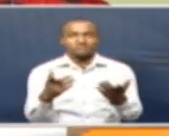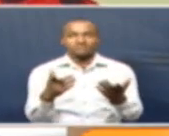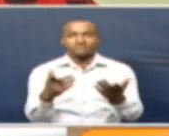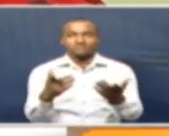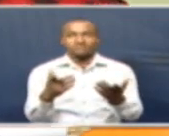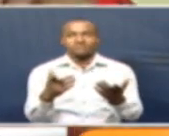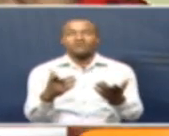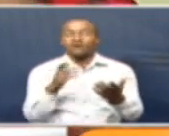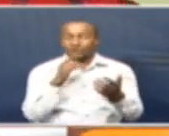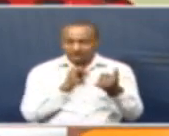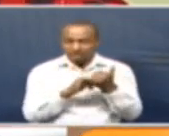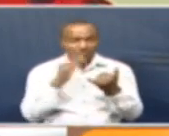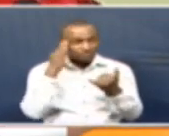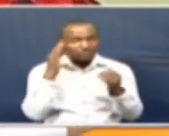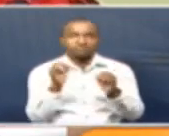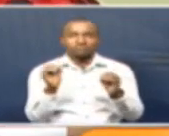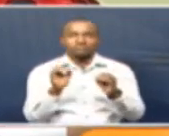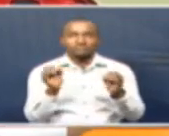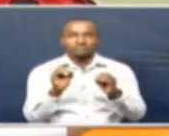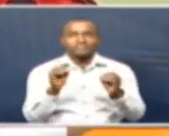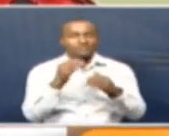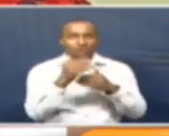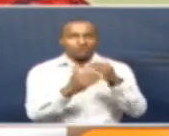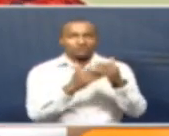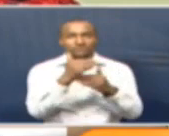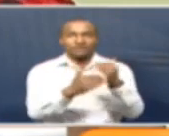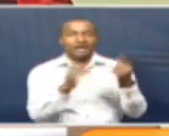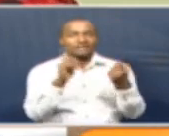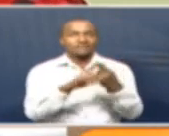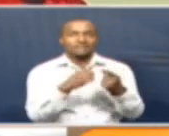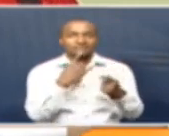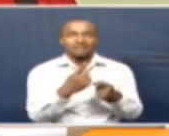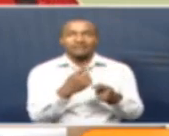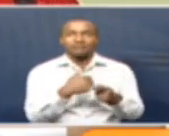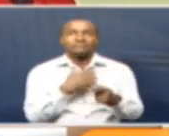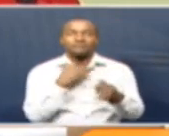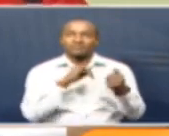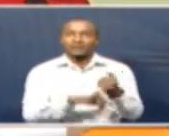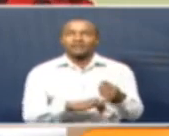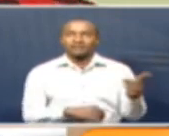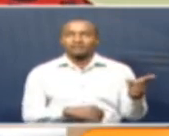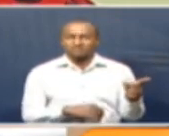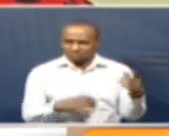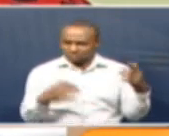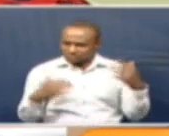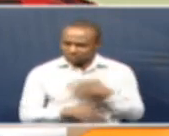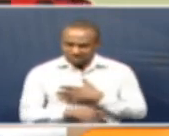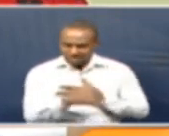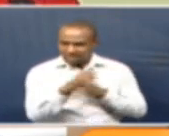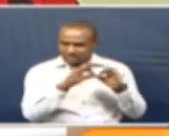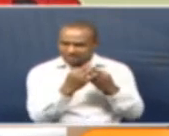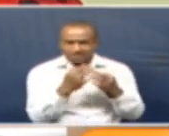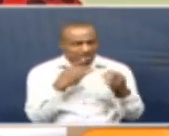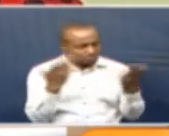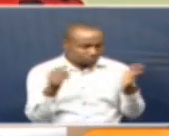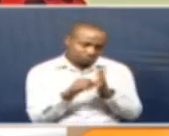lakini yule mke wake hajui kabisa. Basi kaendelea paka yule bwana akaja akamwambia, "Misa nataka kumooa huyu. Si ni ukoo, hata kama ni